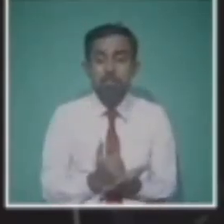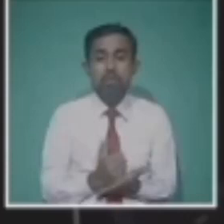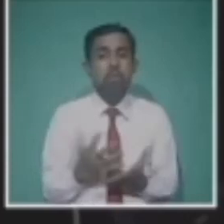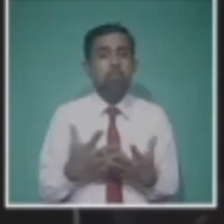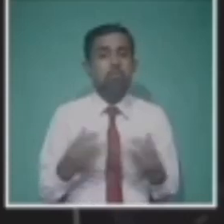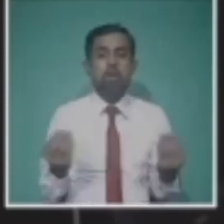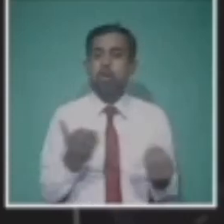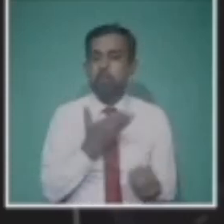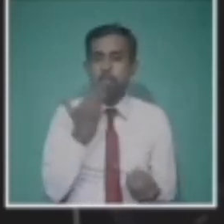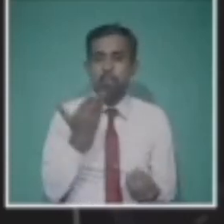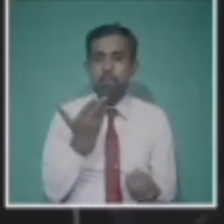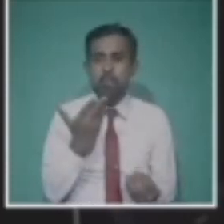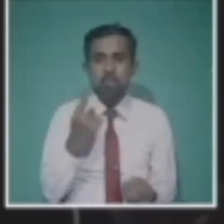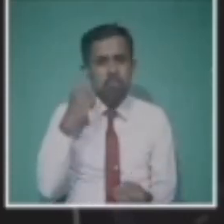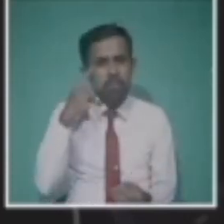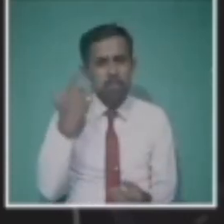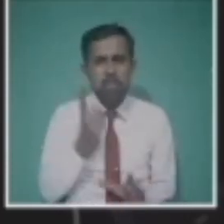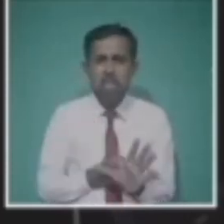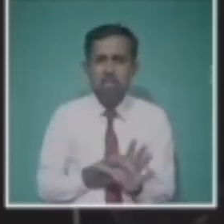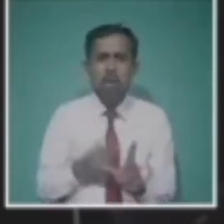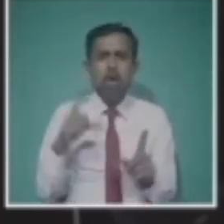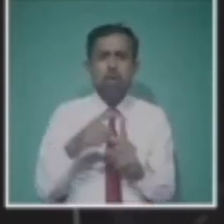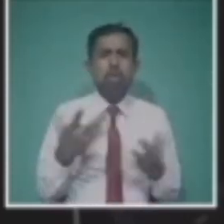පිරිමා ගන්න පුළුවන්. මන් දන්නේ හැමදාම